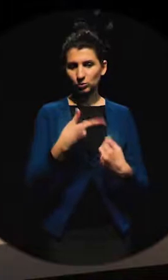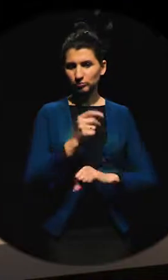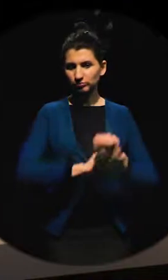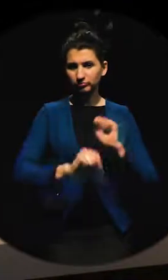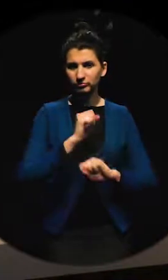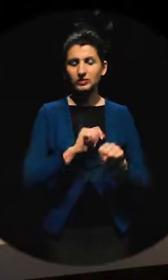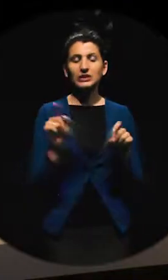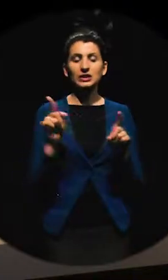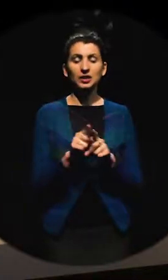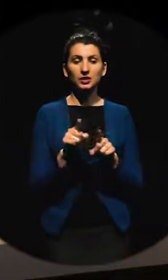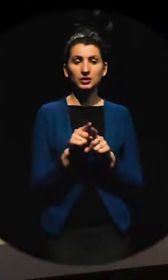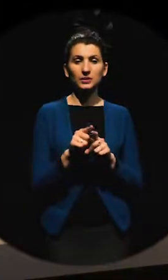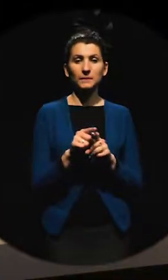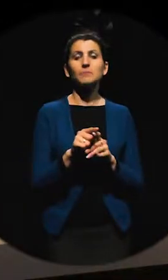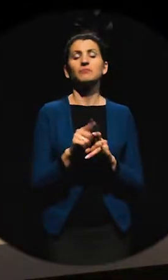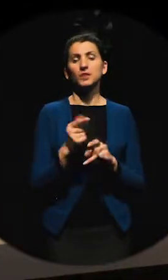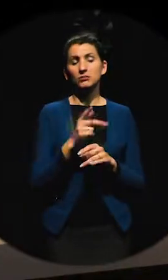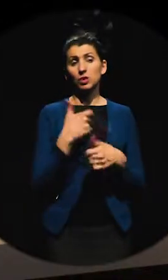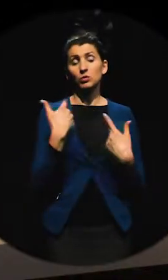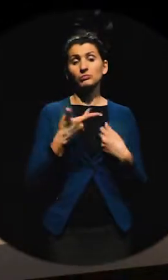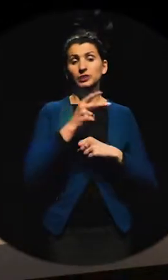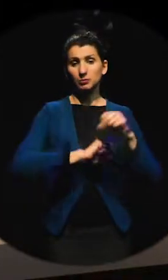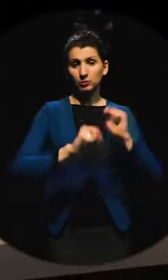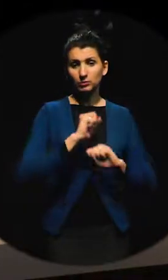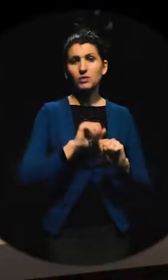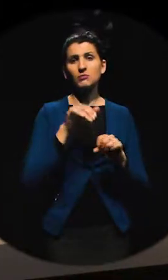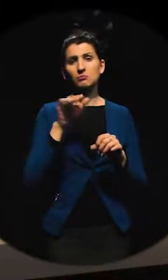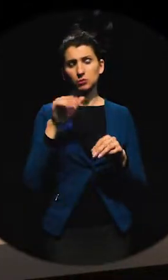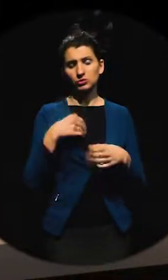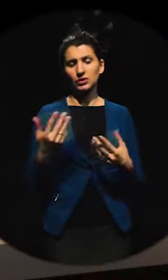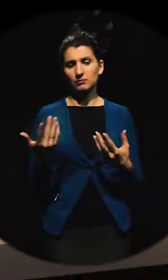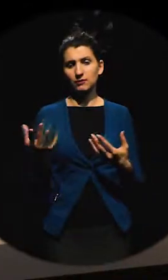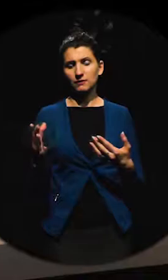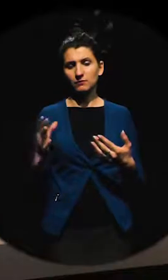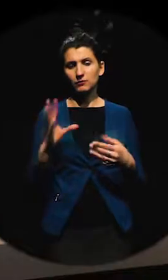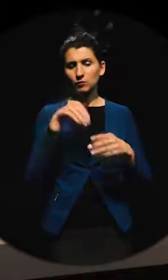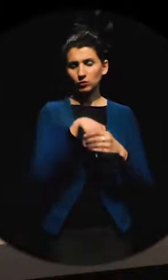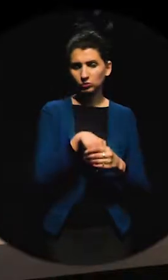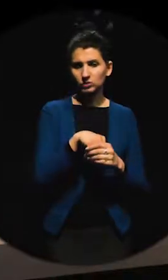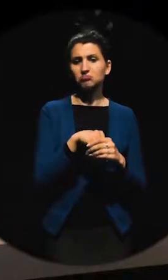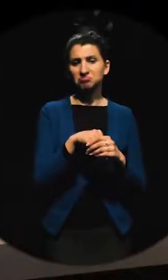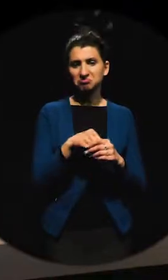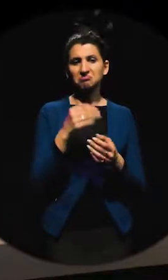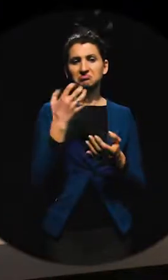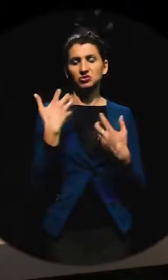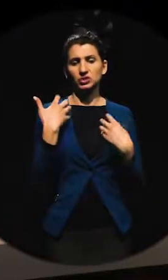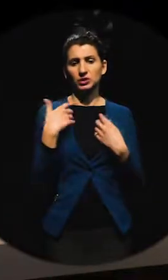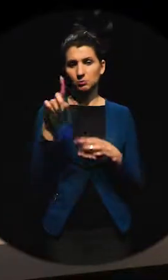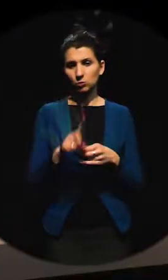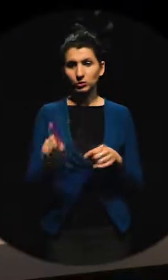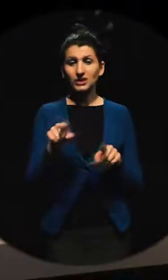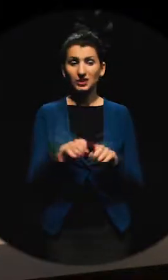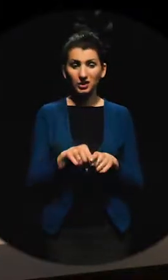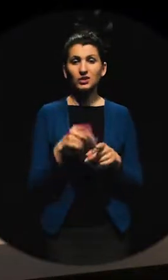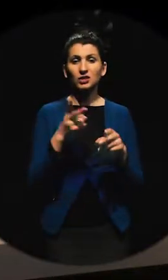niepełnosprawnościami i dopuszczeniu ich, włączeniu w sferę publiczną, umożliwienie dostępu